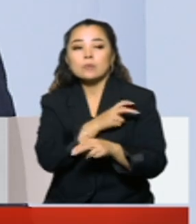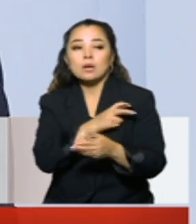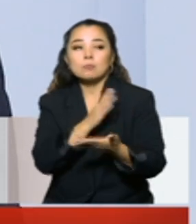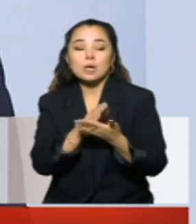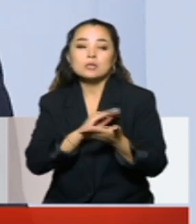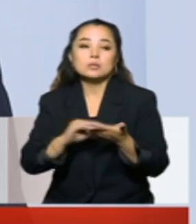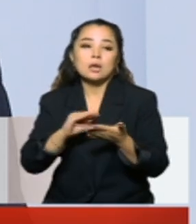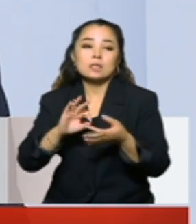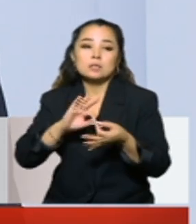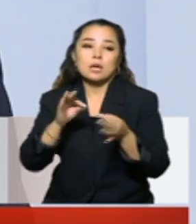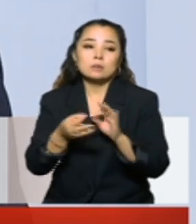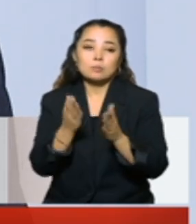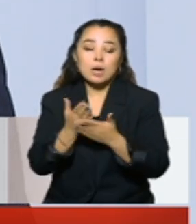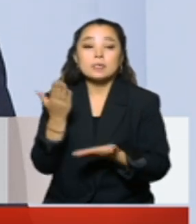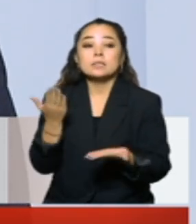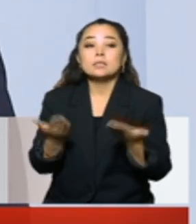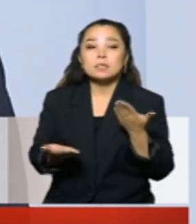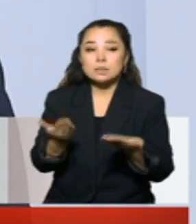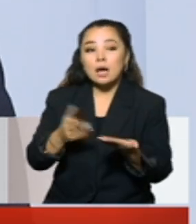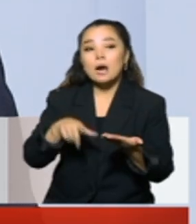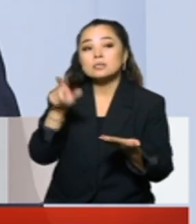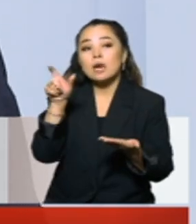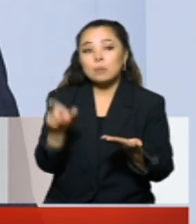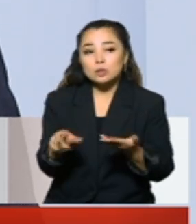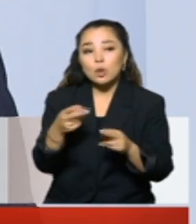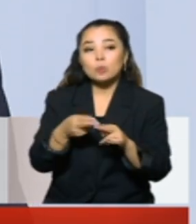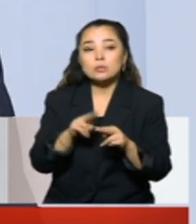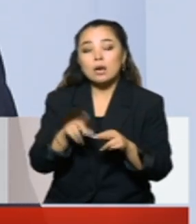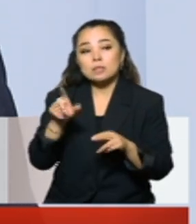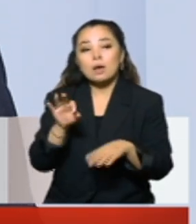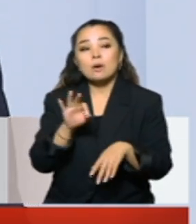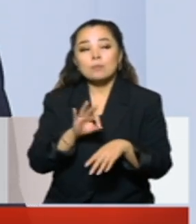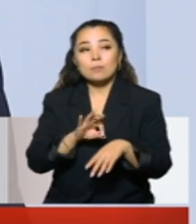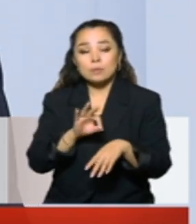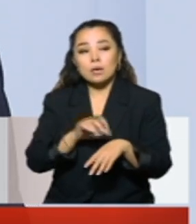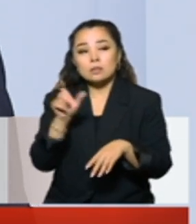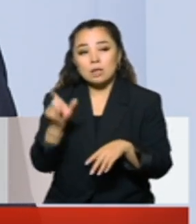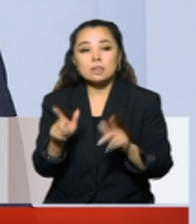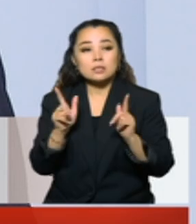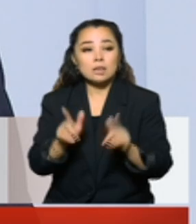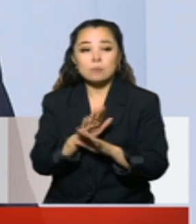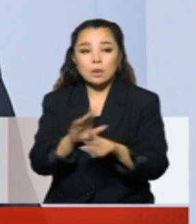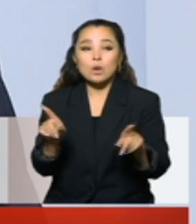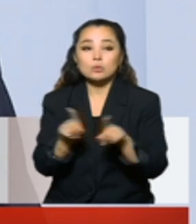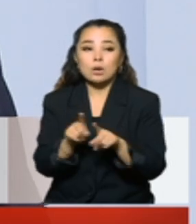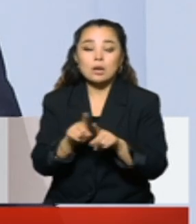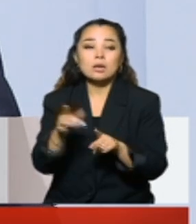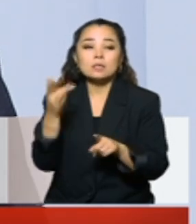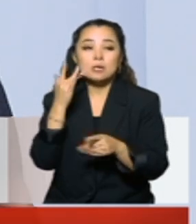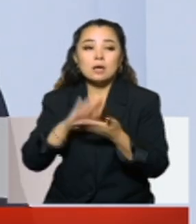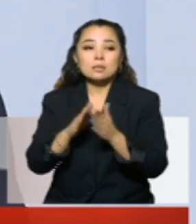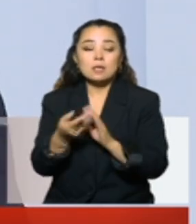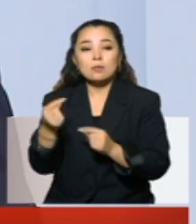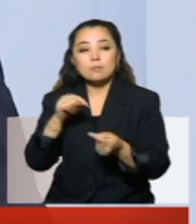бәрі жазылып отырады. Ол егер азамат ол кісімен, пациент олмен келіспейтін болса, әрқайым